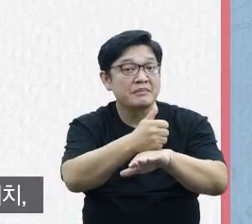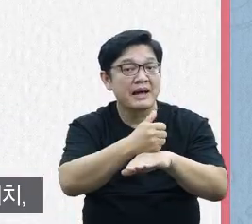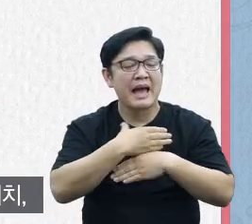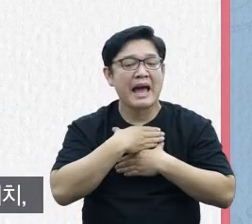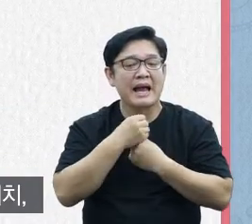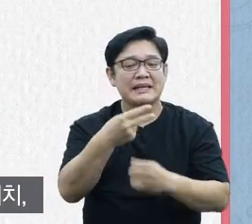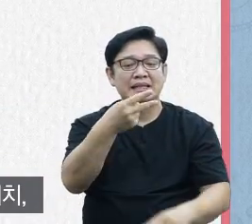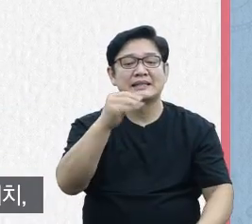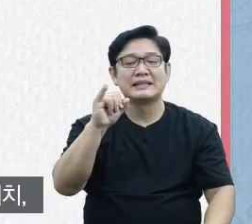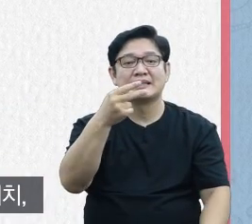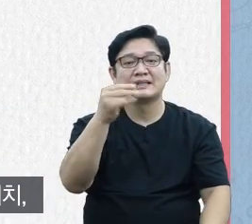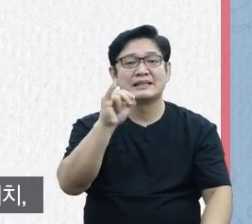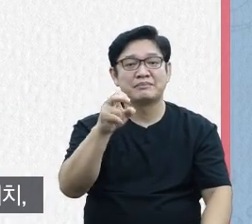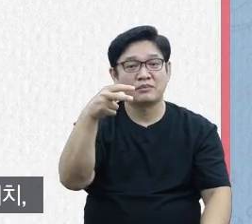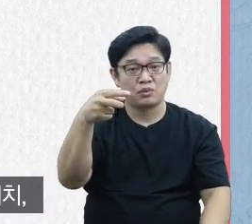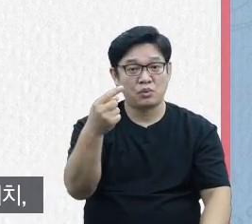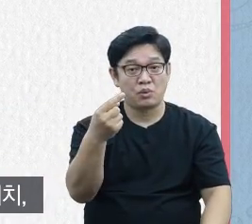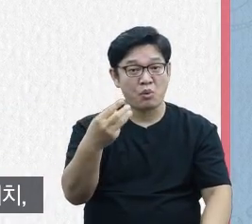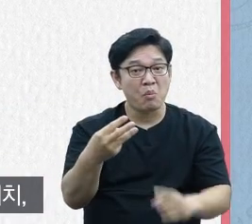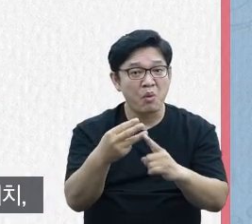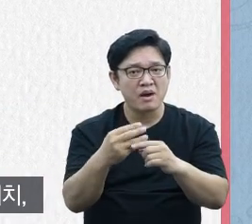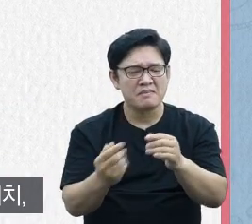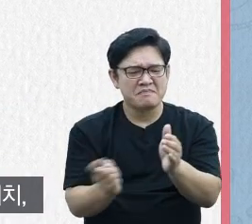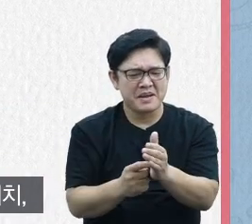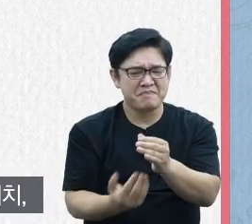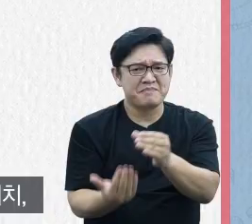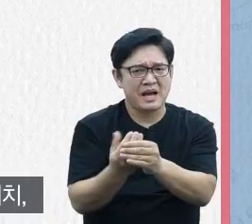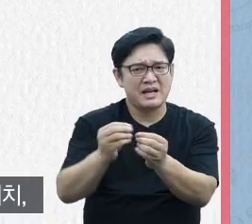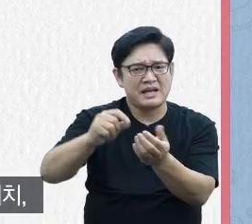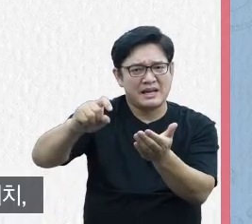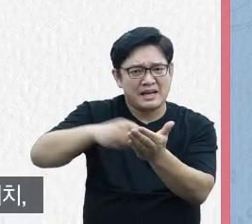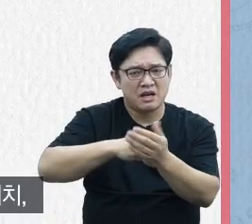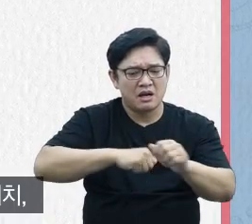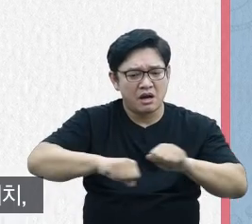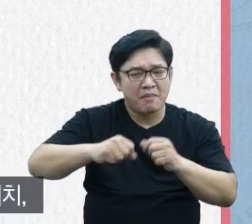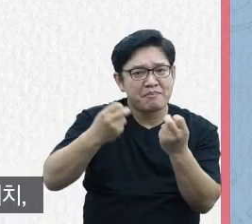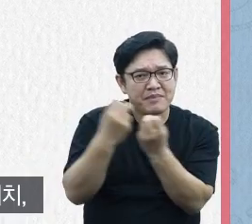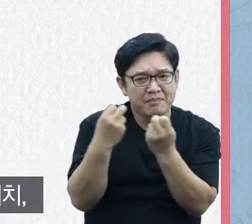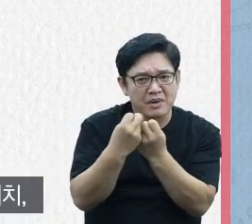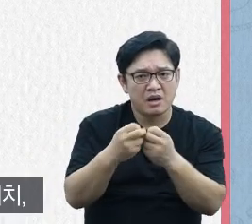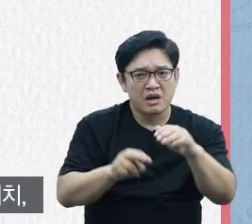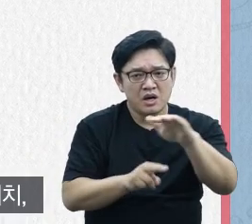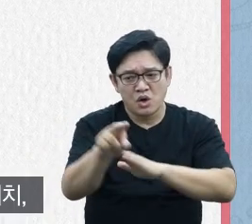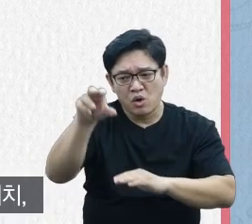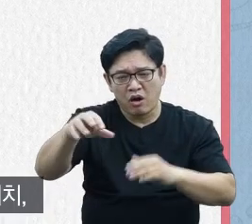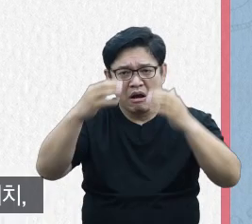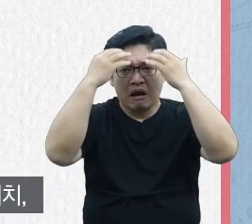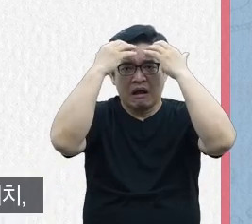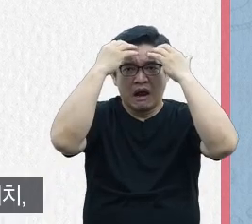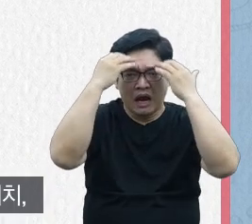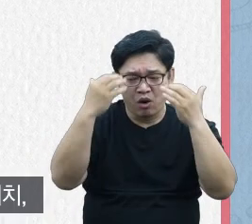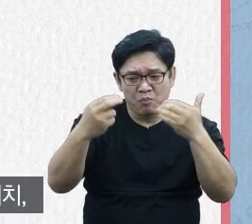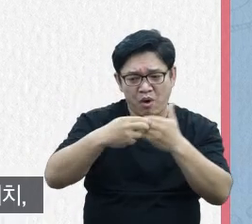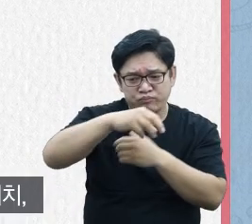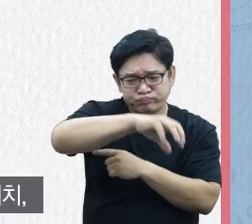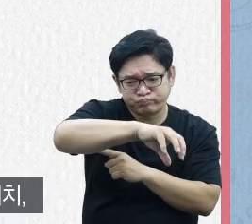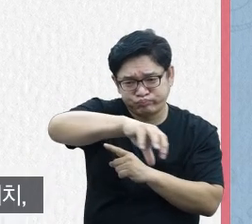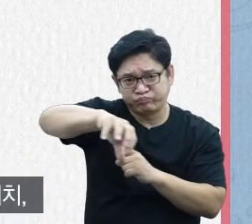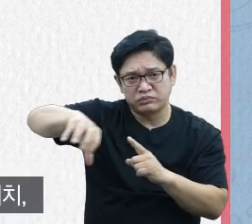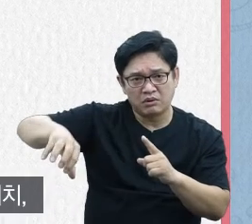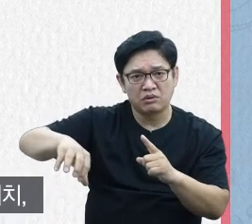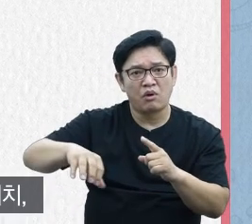마지막으로 안전 디딤돌 앱은 긴급 재난 문자, 국민 행동 요령, 대피소, 무더위